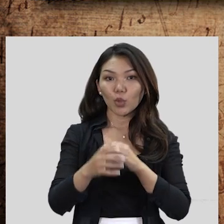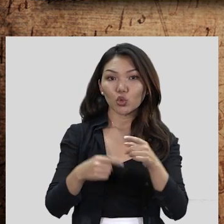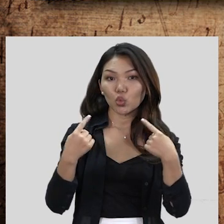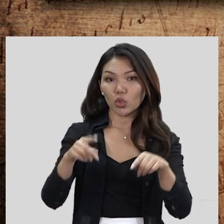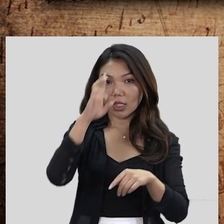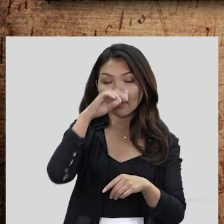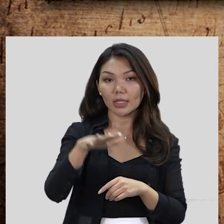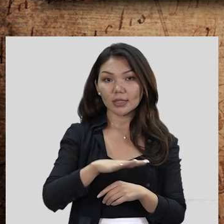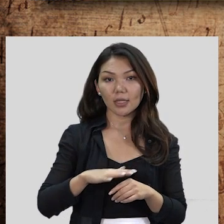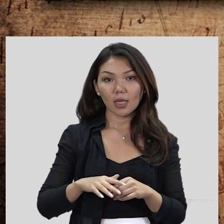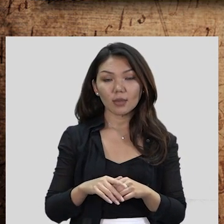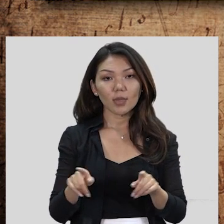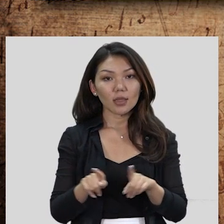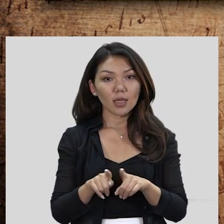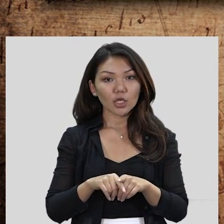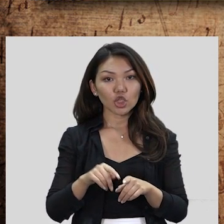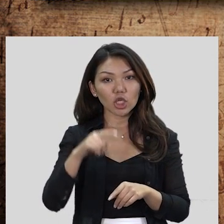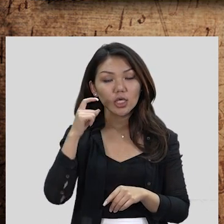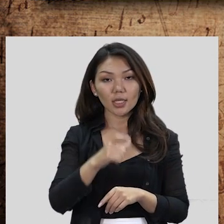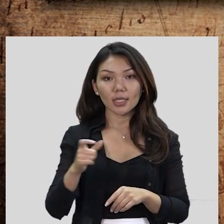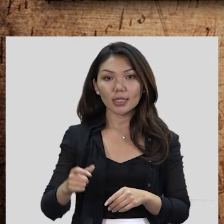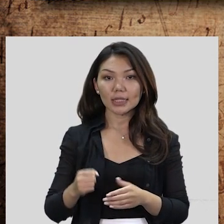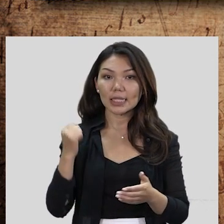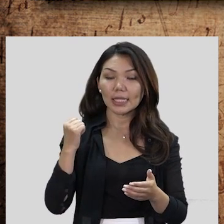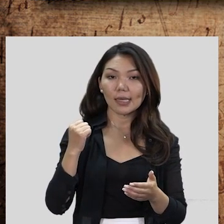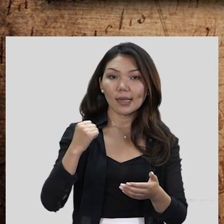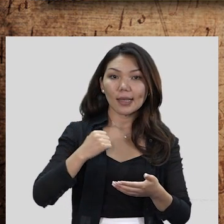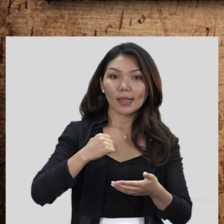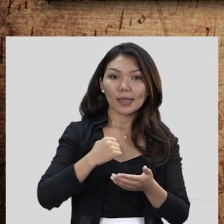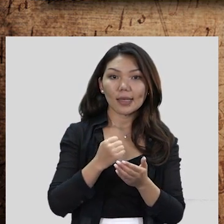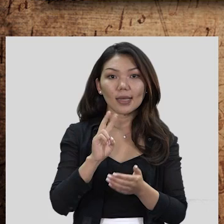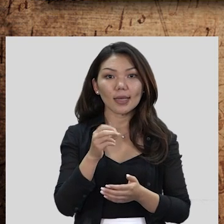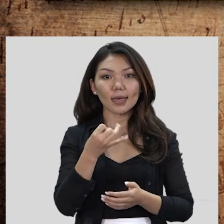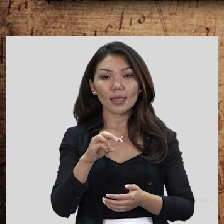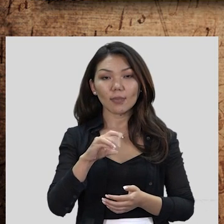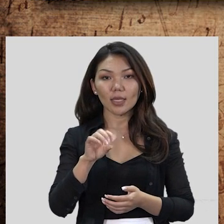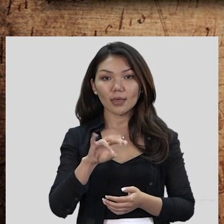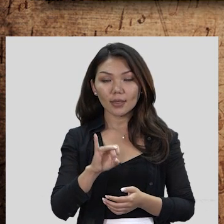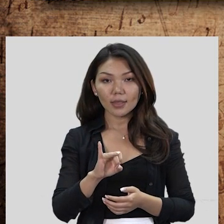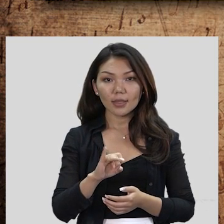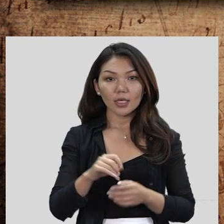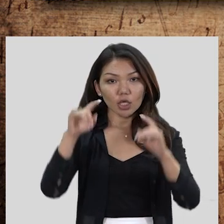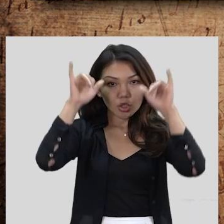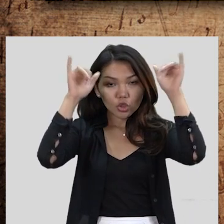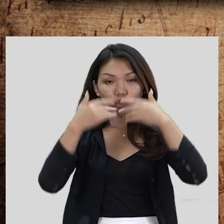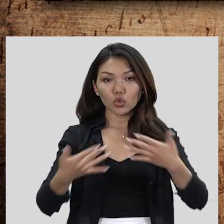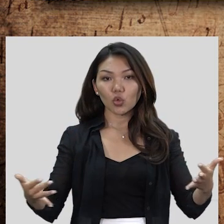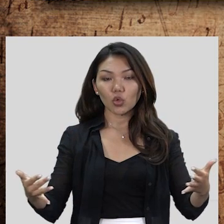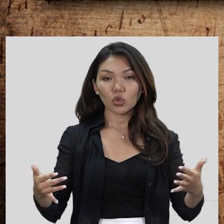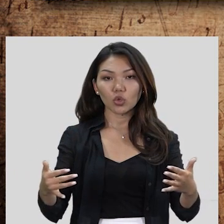кроме этого комбезы почти до двадцатого века клеймили скотт отдельными знаками рунического письма а